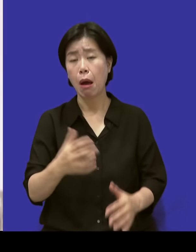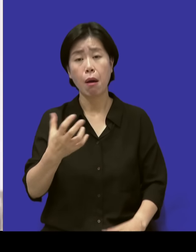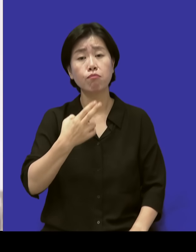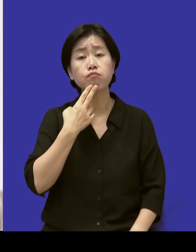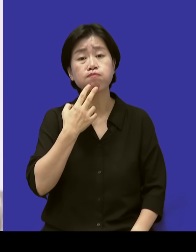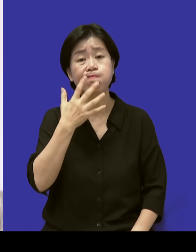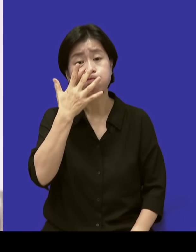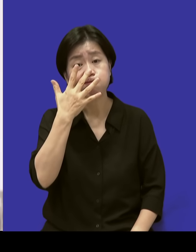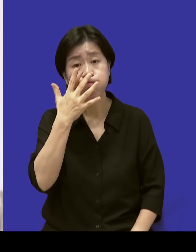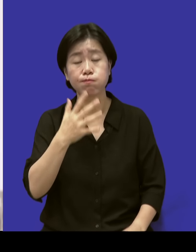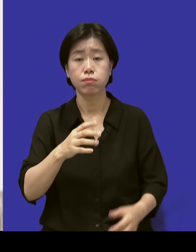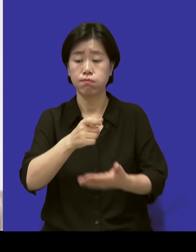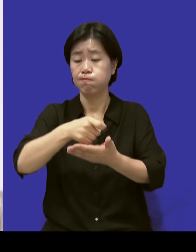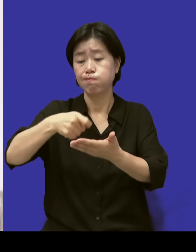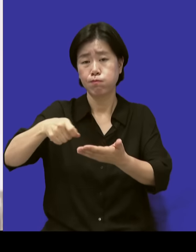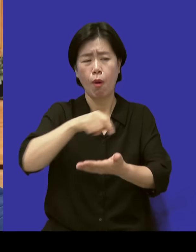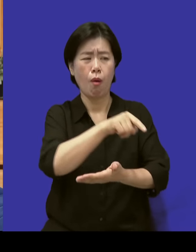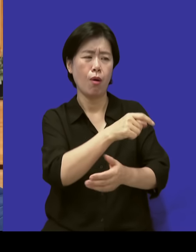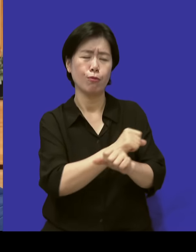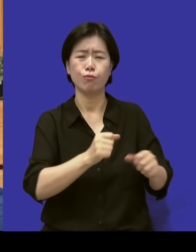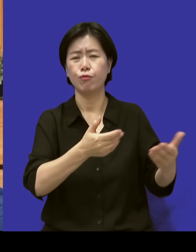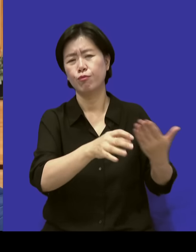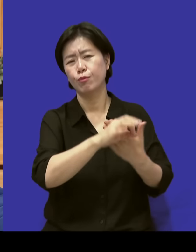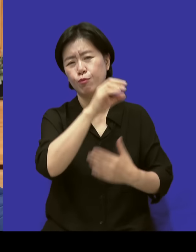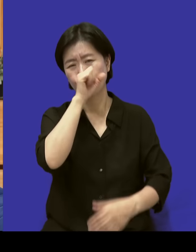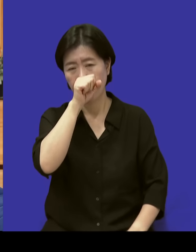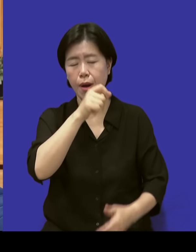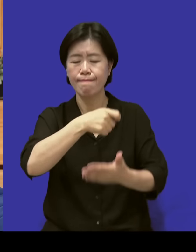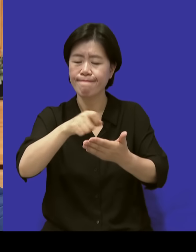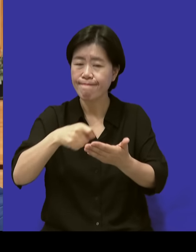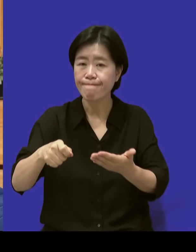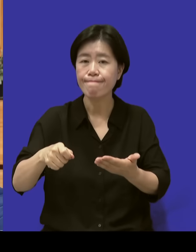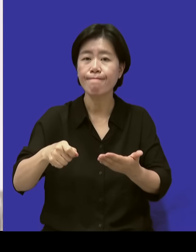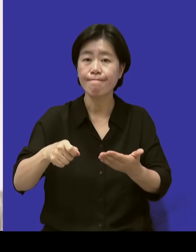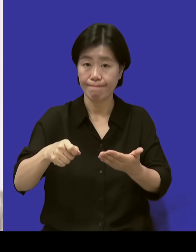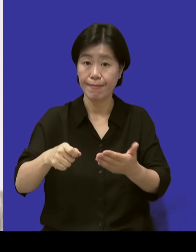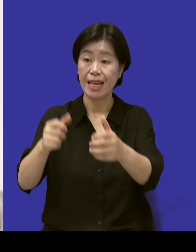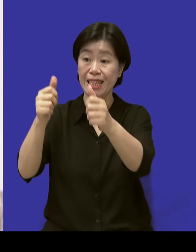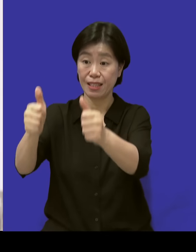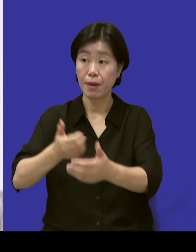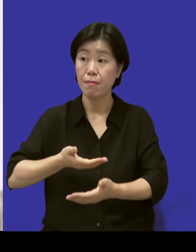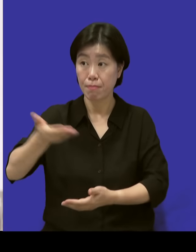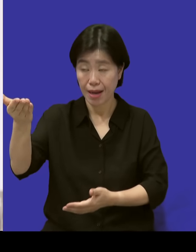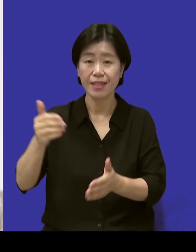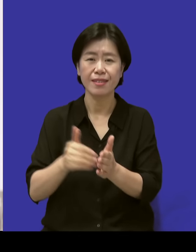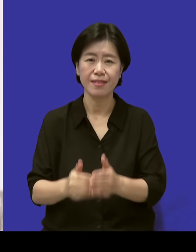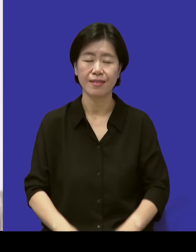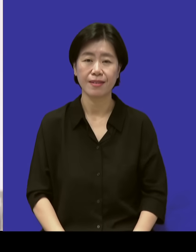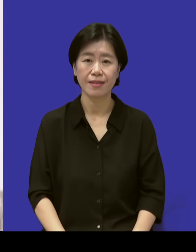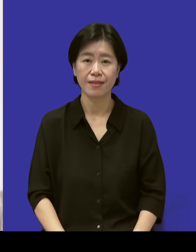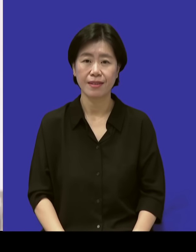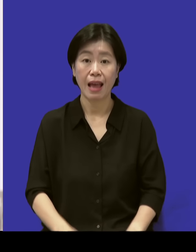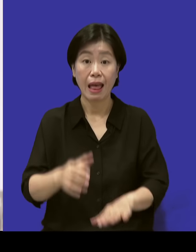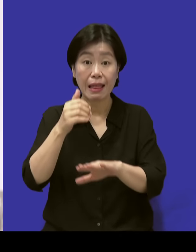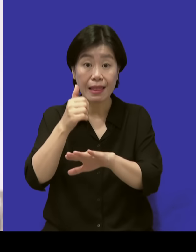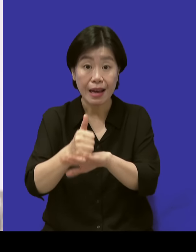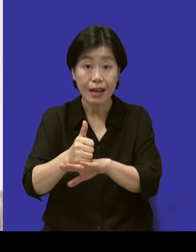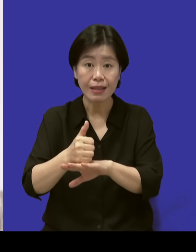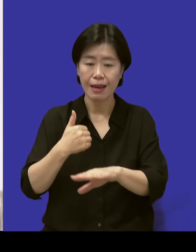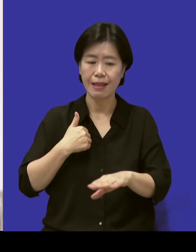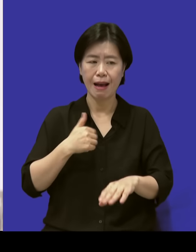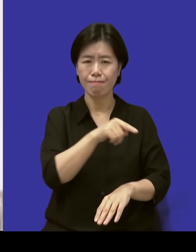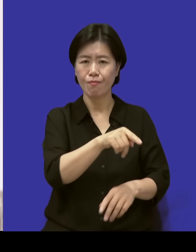하면서 써줬어요. 아, 이 수용자를 용서해 줬으면 좋겠다고. 어머나. 나중에 그 이 수용자가 예. 그 제가 탄원서를